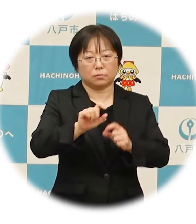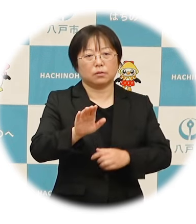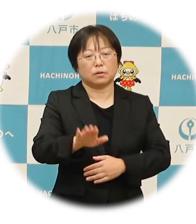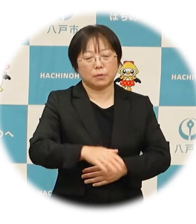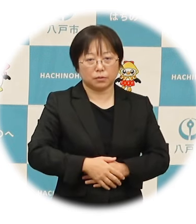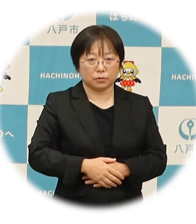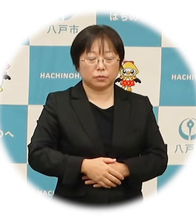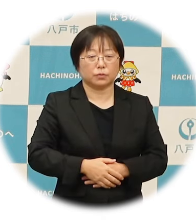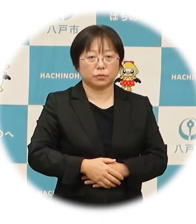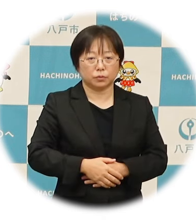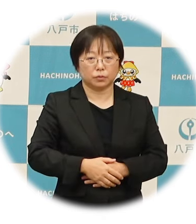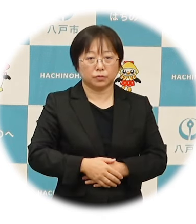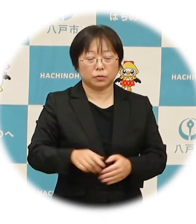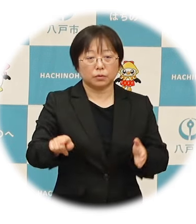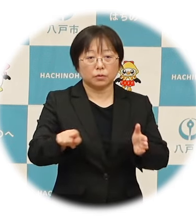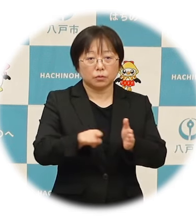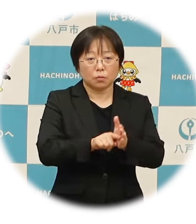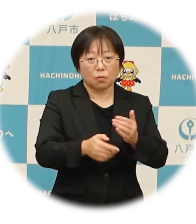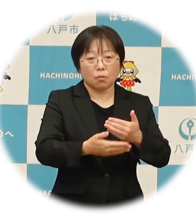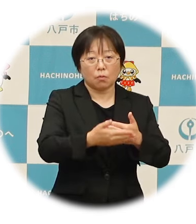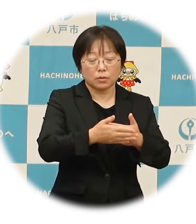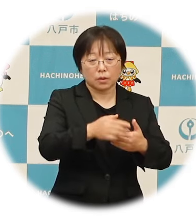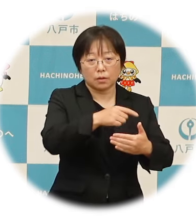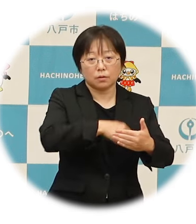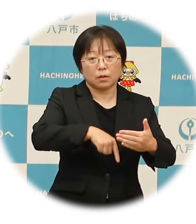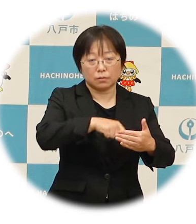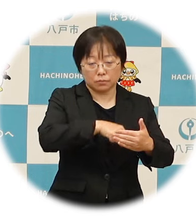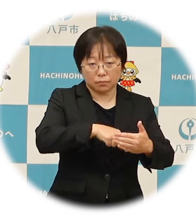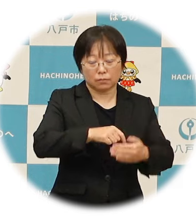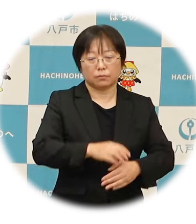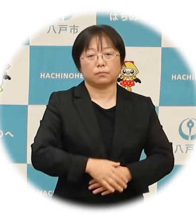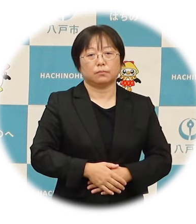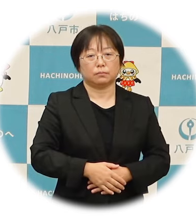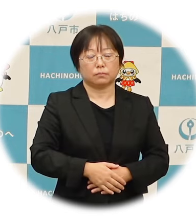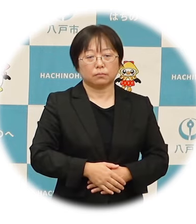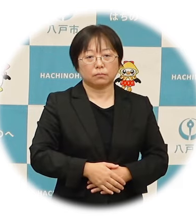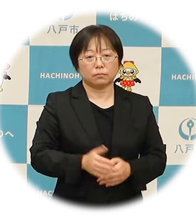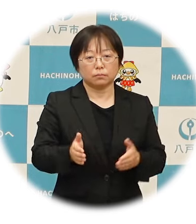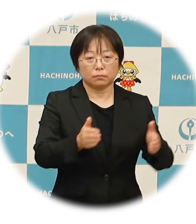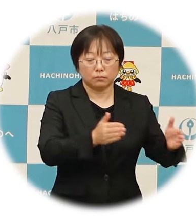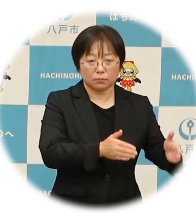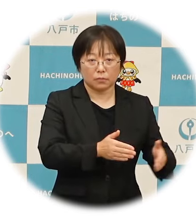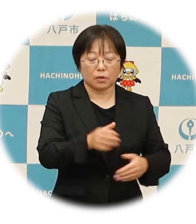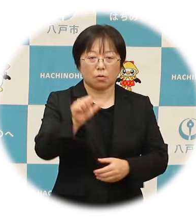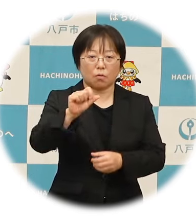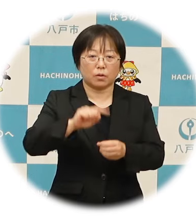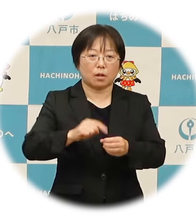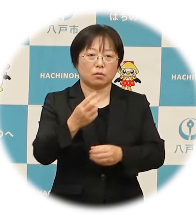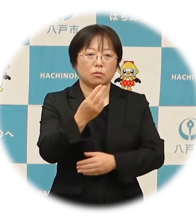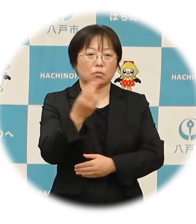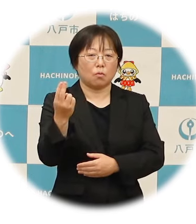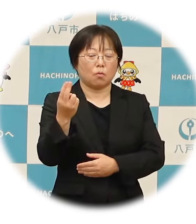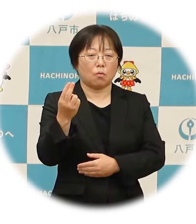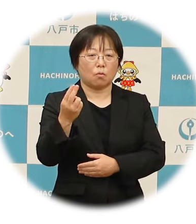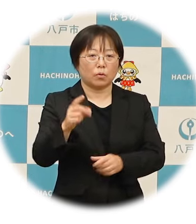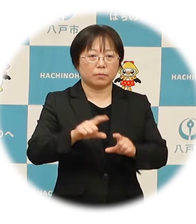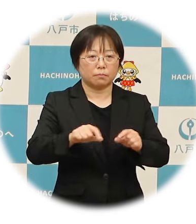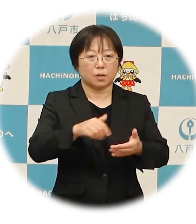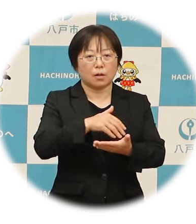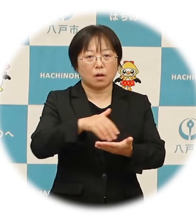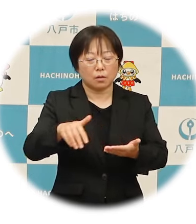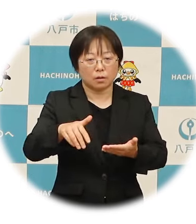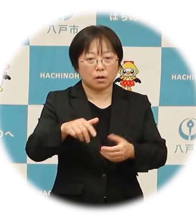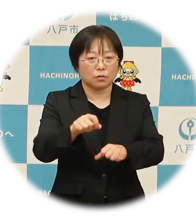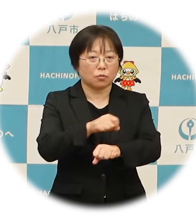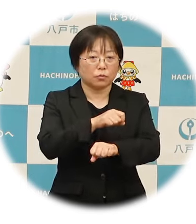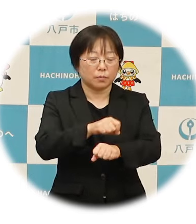であります。以上が補正予算の概要であります。次に令和5年度の一般会計